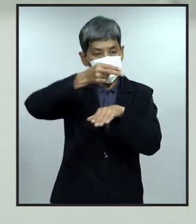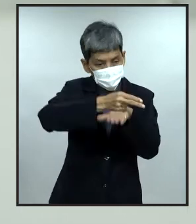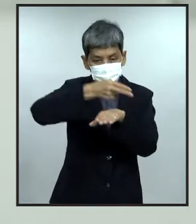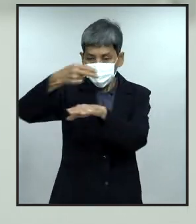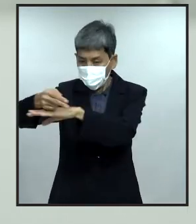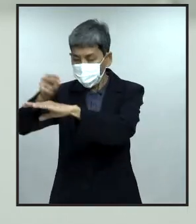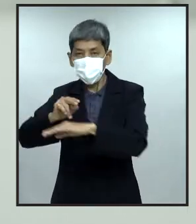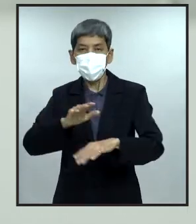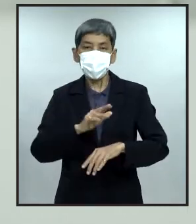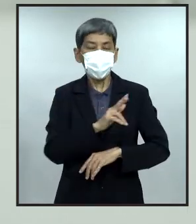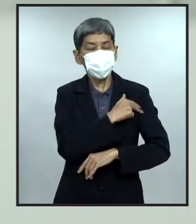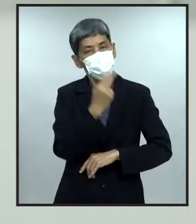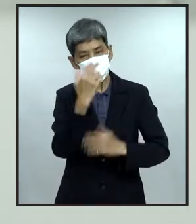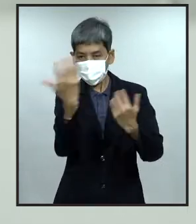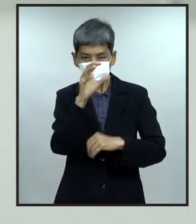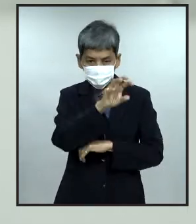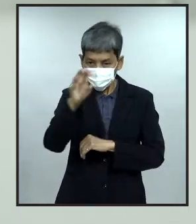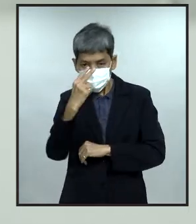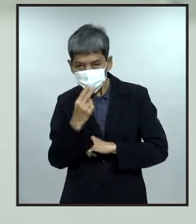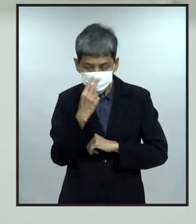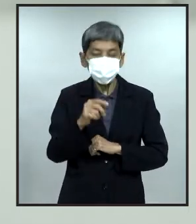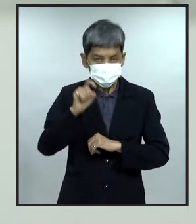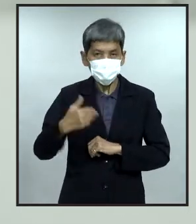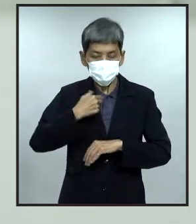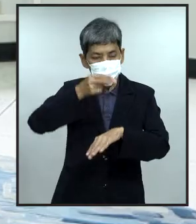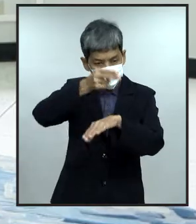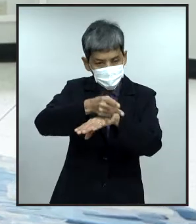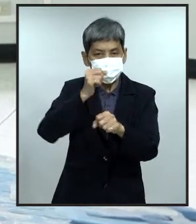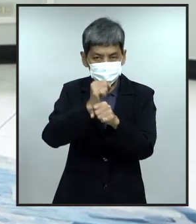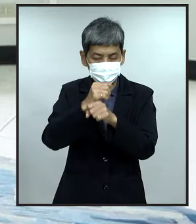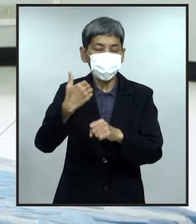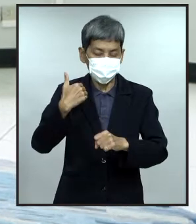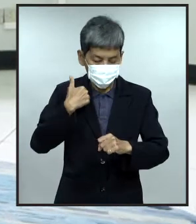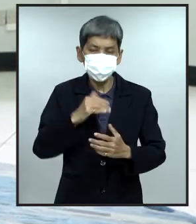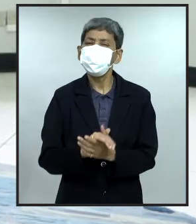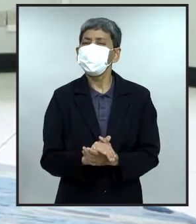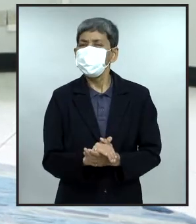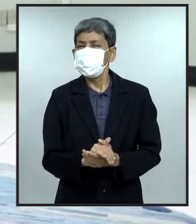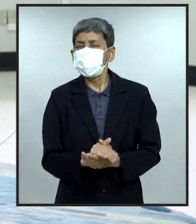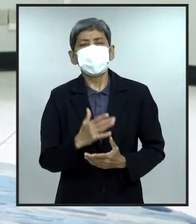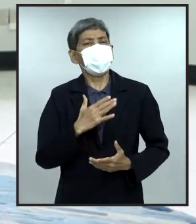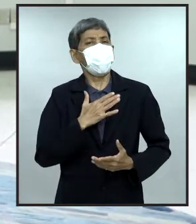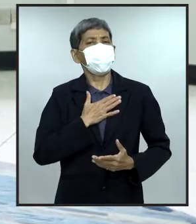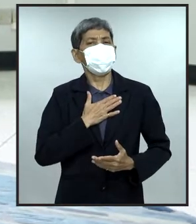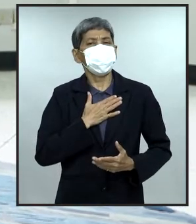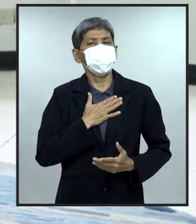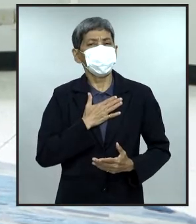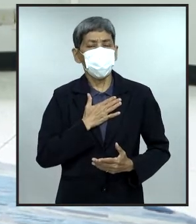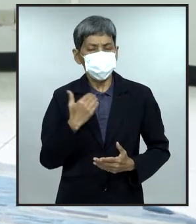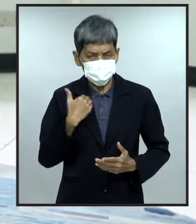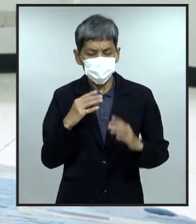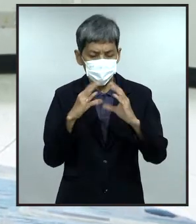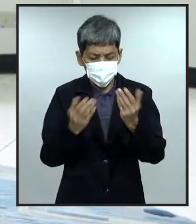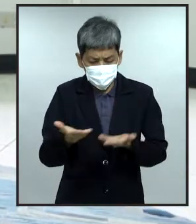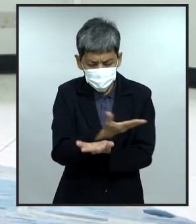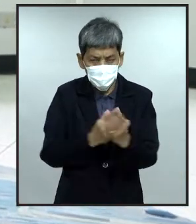ให้คุณหมอพยาบาลสามารถดูได้ดูแลได้ ก็ต้องไปติดกล้องด้วยนะ ครับ เพราะฉะนั้น เราก็ต้องมีการประชุมร่